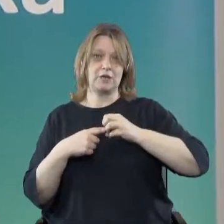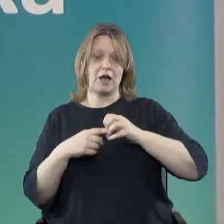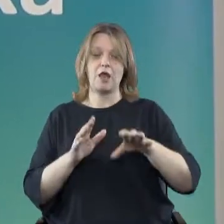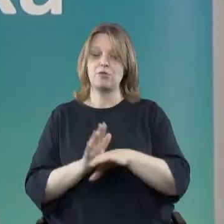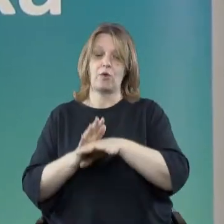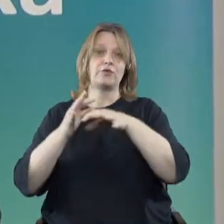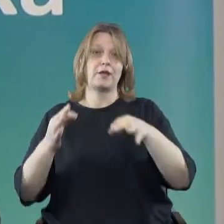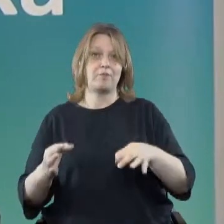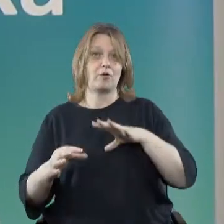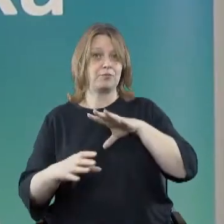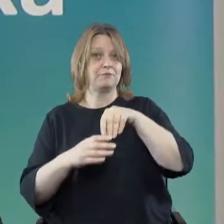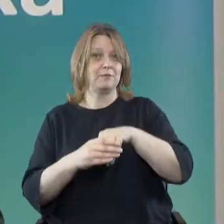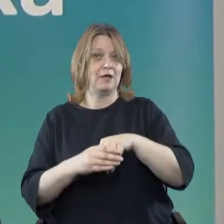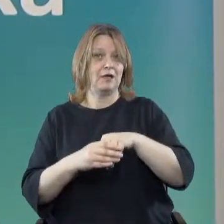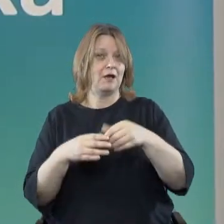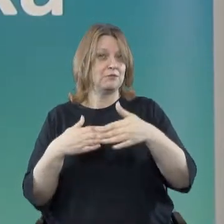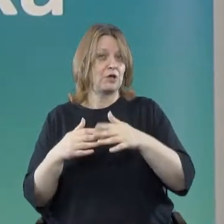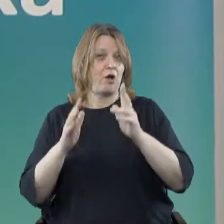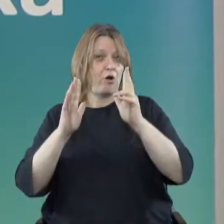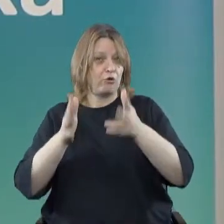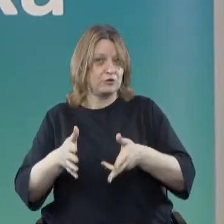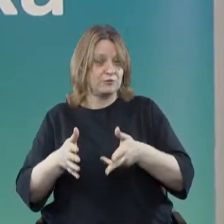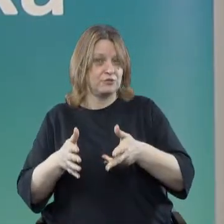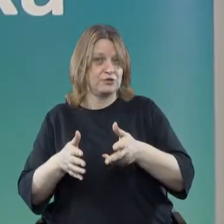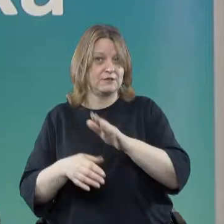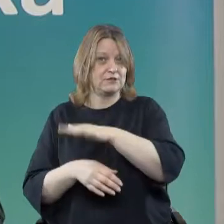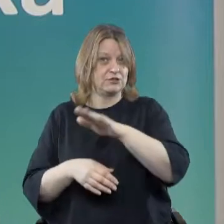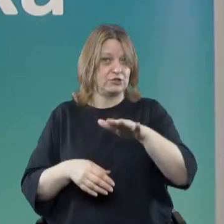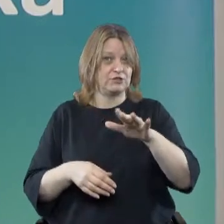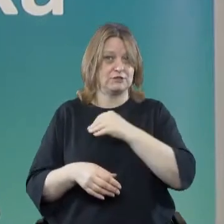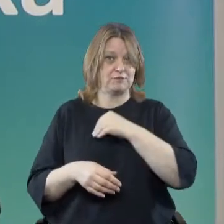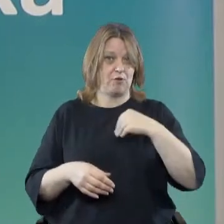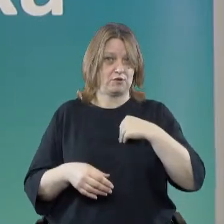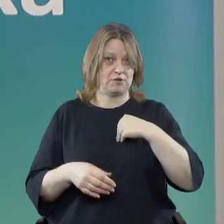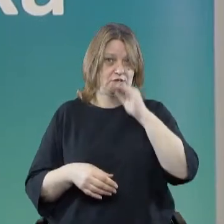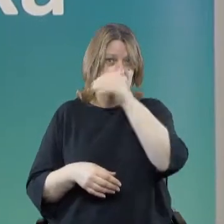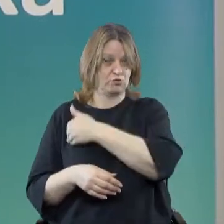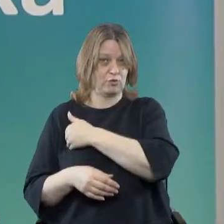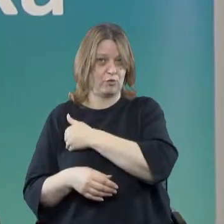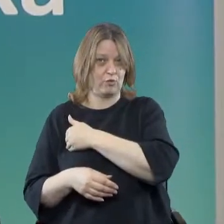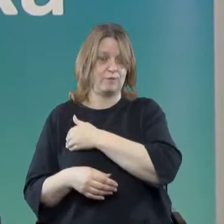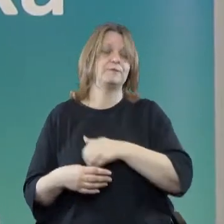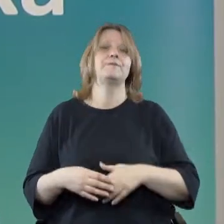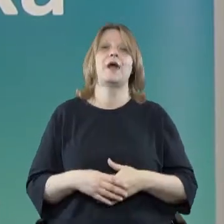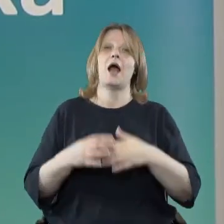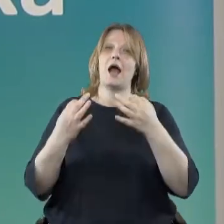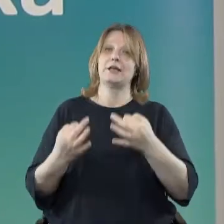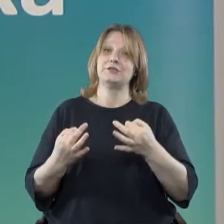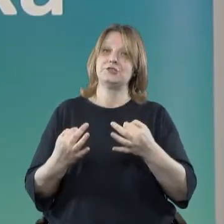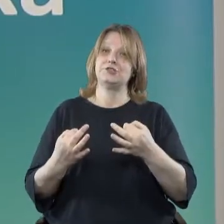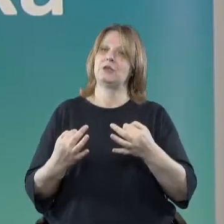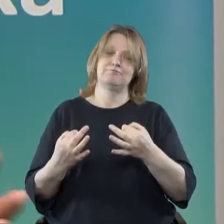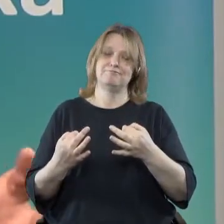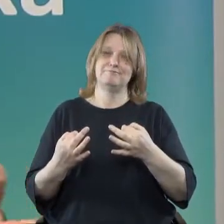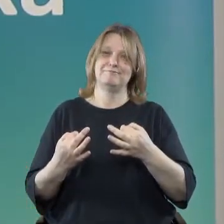wzięło udział już ponad 8 tysięcy dzieci z polskich szkół w naszym kraju. Dzisiaj wyruszamy za